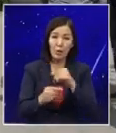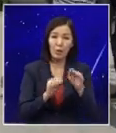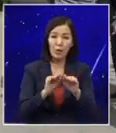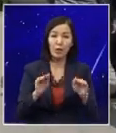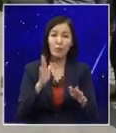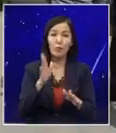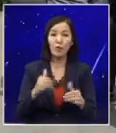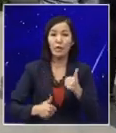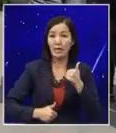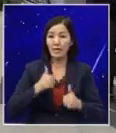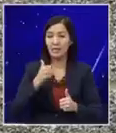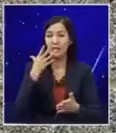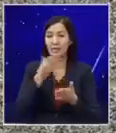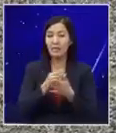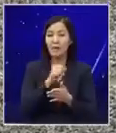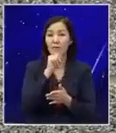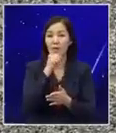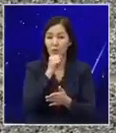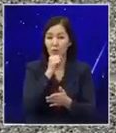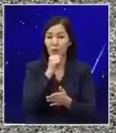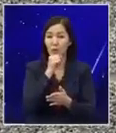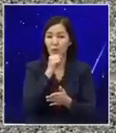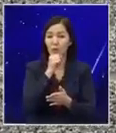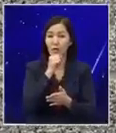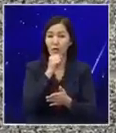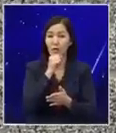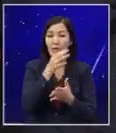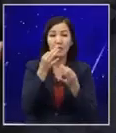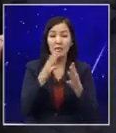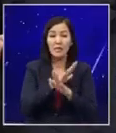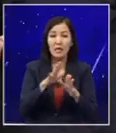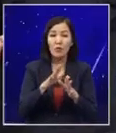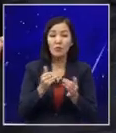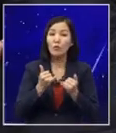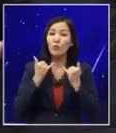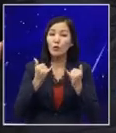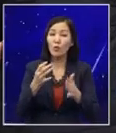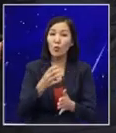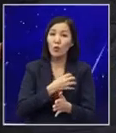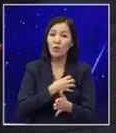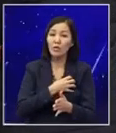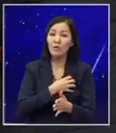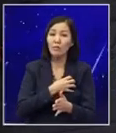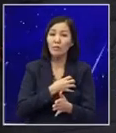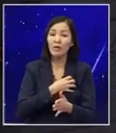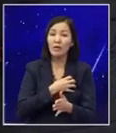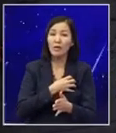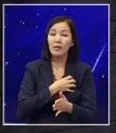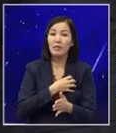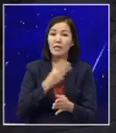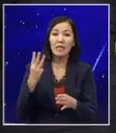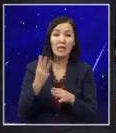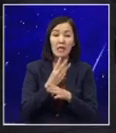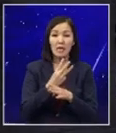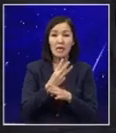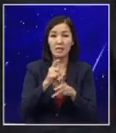своим дедом, прадедом. Не зря он был удостоен ордена Трудового Красного Знамени три раза